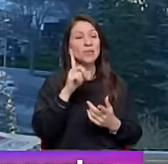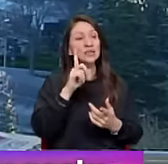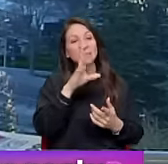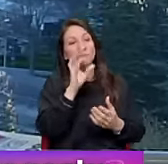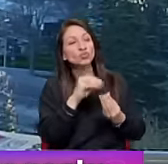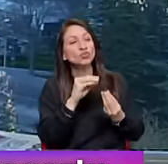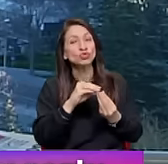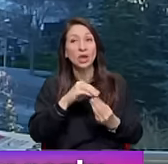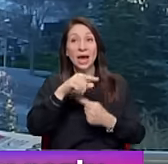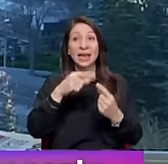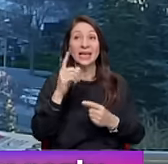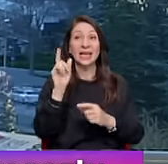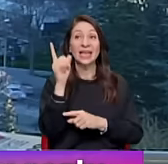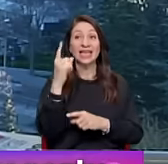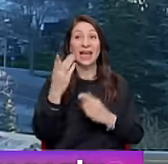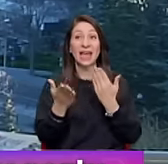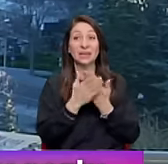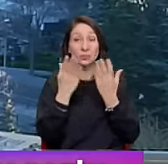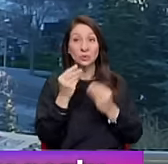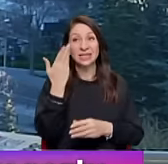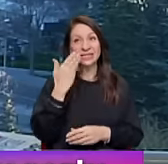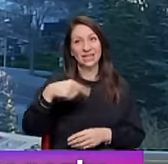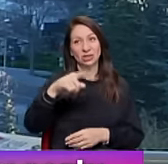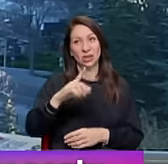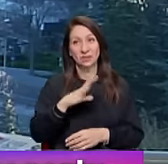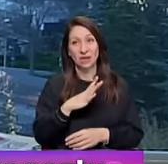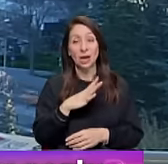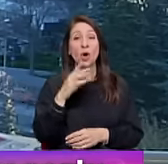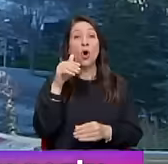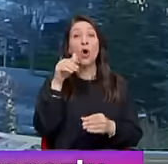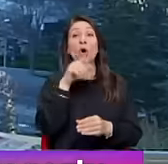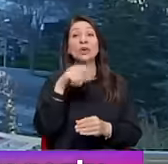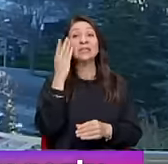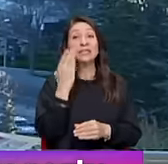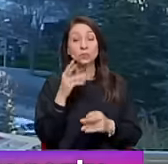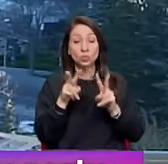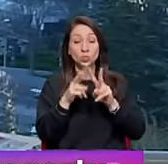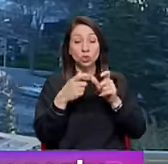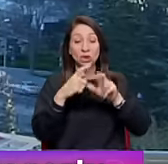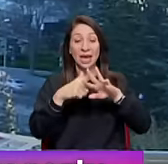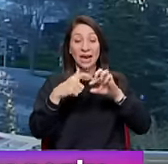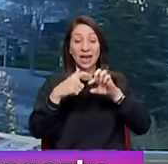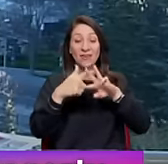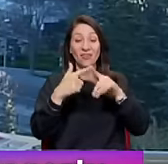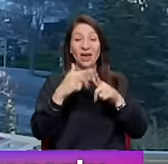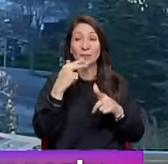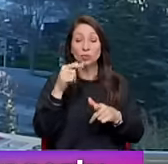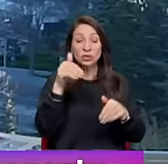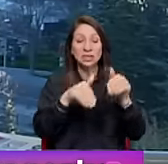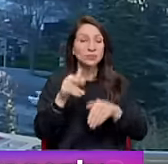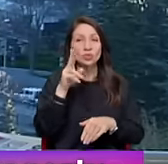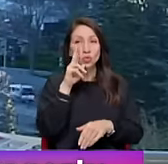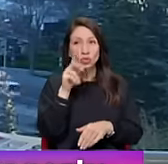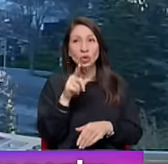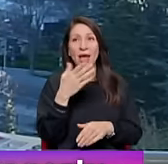arayan, iktidara yardımcı olmaya çalışan izleyicilerimiz var. O izleyicilerimizden Müşerref Hanım diyor ki bu seçimin